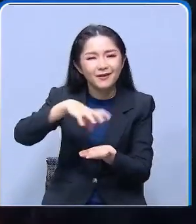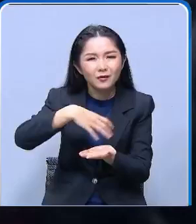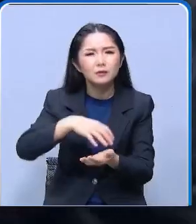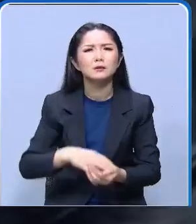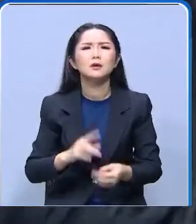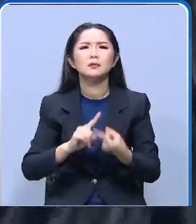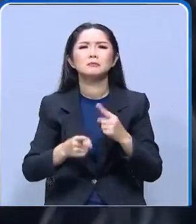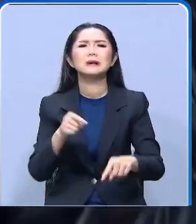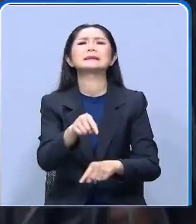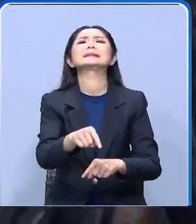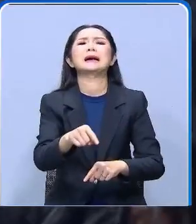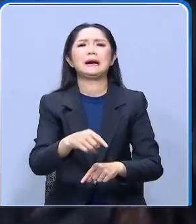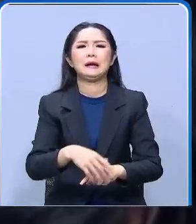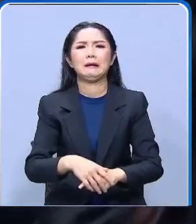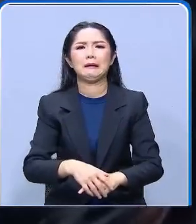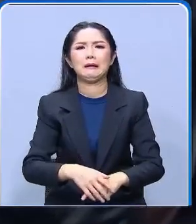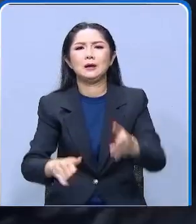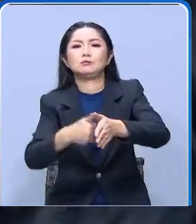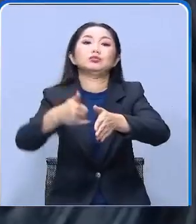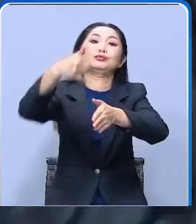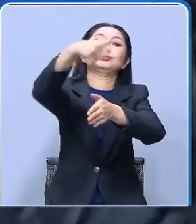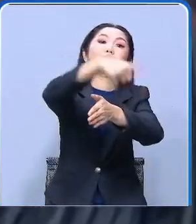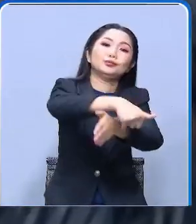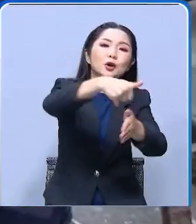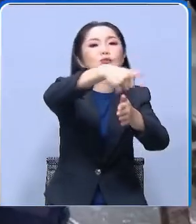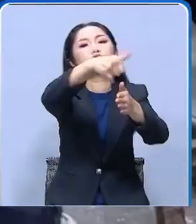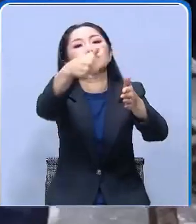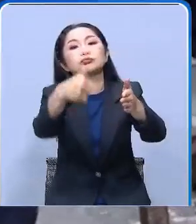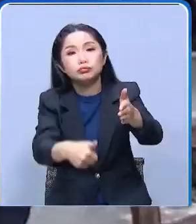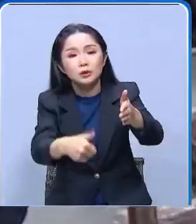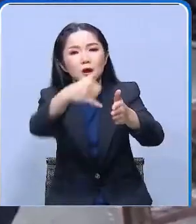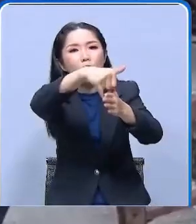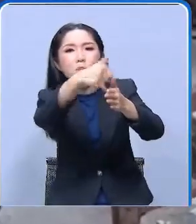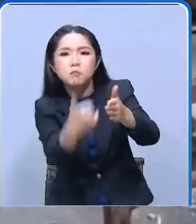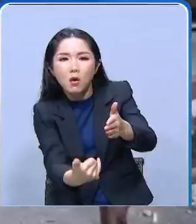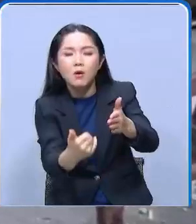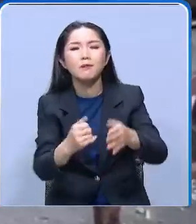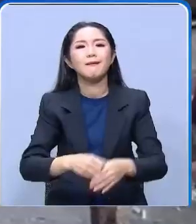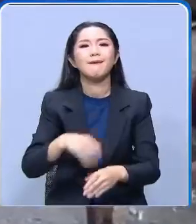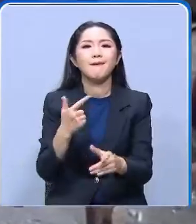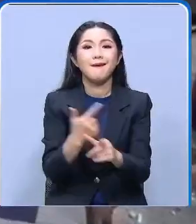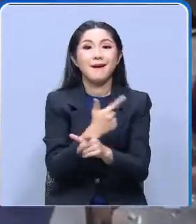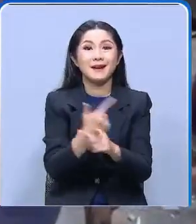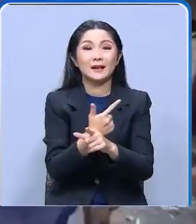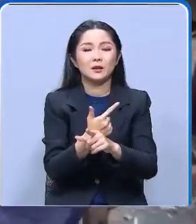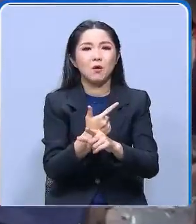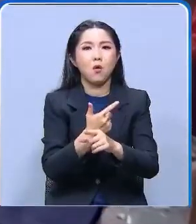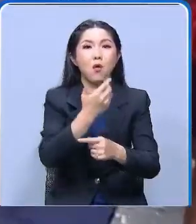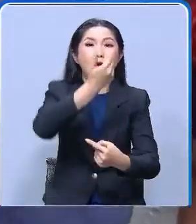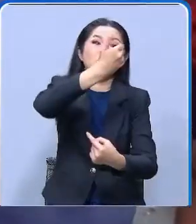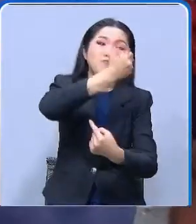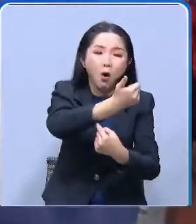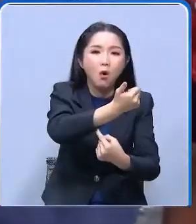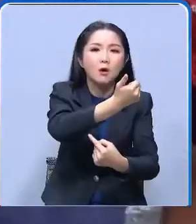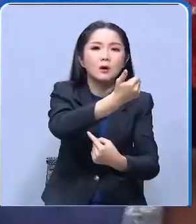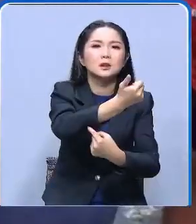าปีนขึ้นปีนลงที่รั้วแล้วตกลงมาไปถูกเหล็กตะแกรงเสียบเข้าที่แขนเหนือข้อศอกมือติดอยู่อย่างนั้น